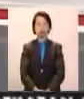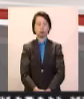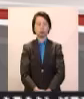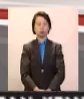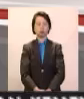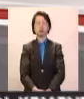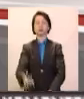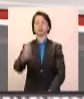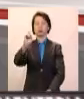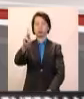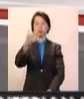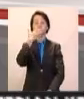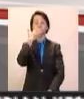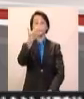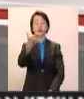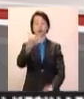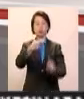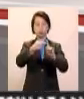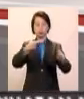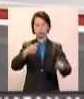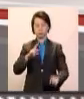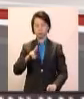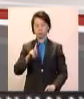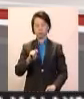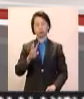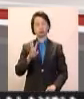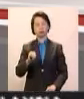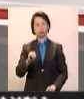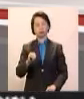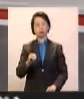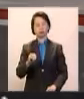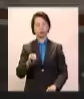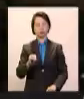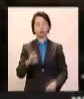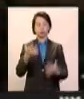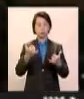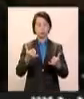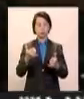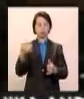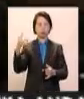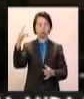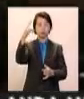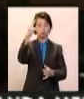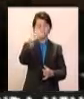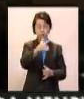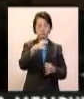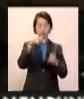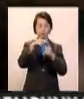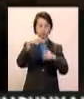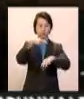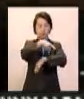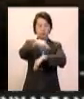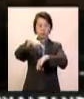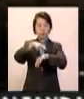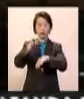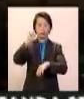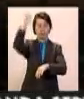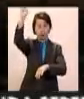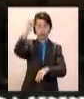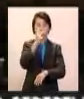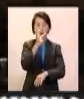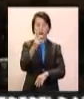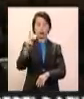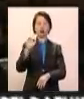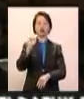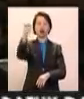Edwin. Terima kasih Wan Lukman dan juga Norman Zalinah dari Studio 3 Angkasa Puri. Kita terbang seketika ke Padang Merdeka, Kota Kinabalu untuk kami